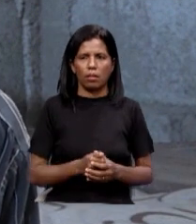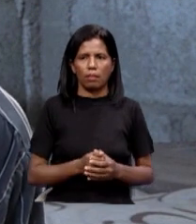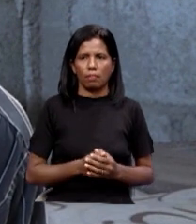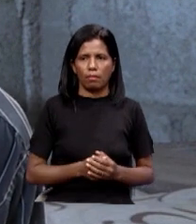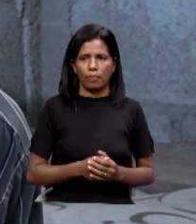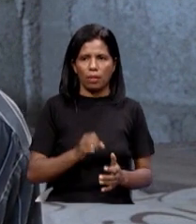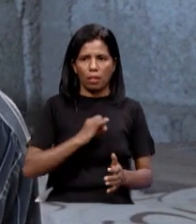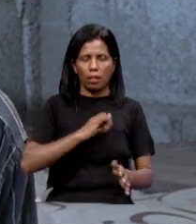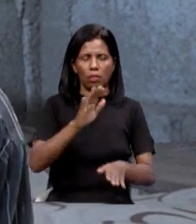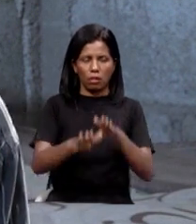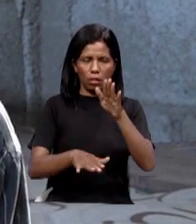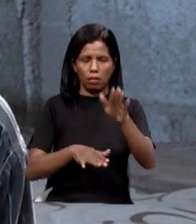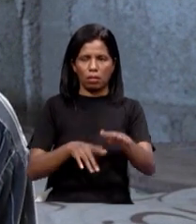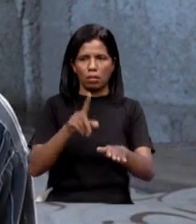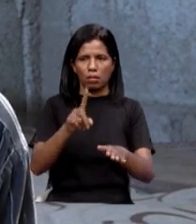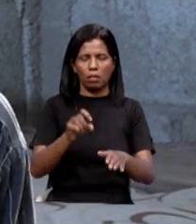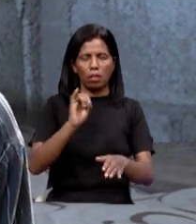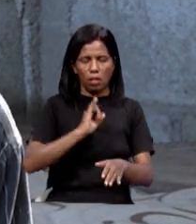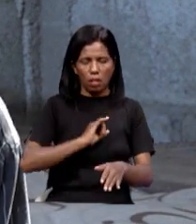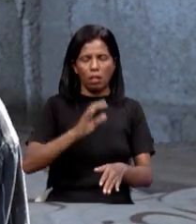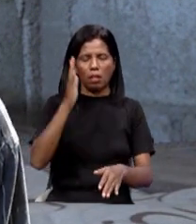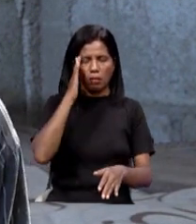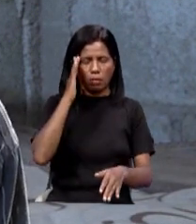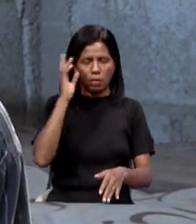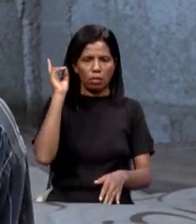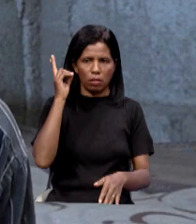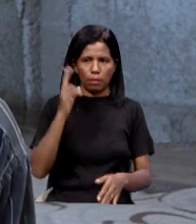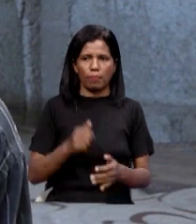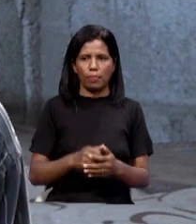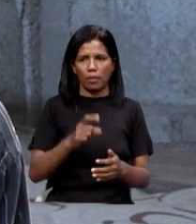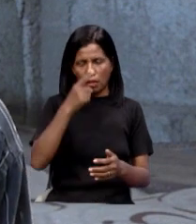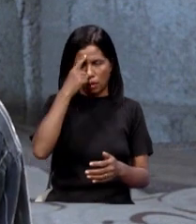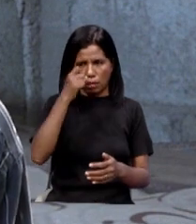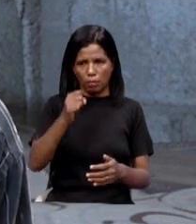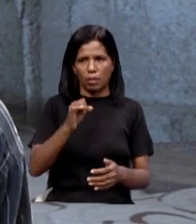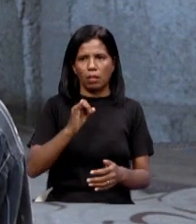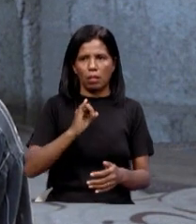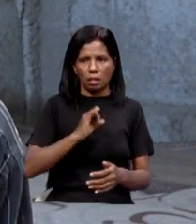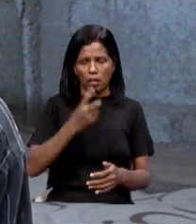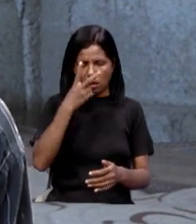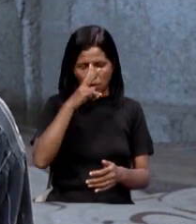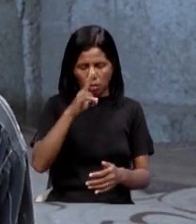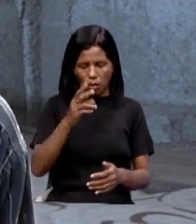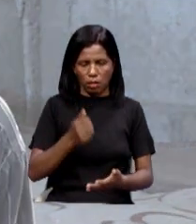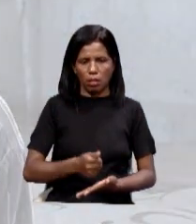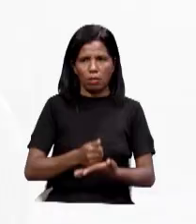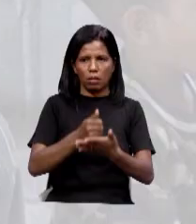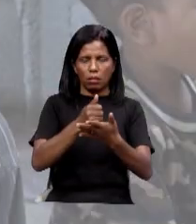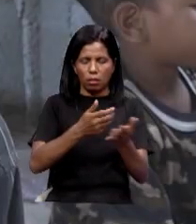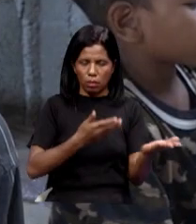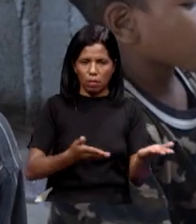aku lau di don. Mas nyah anu itu ngaciu, tambah aku nian makciu aku tinggal sudah lah ciu aku